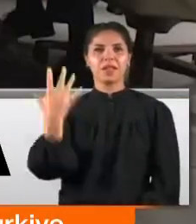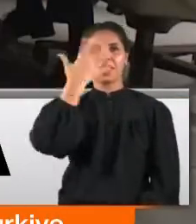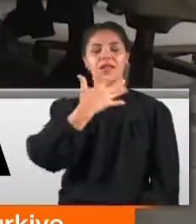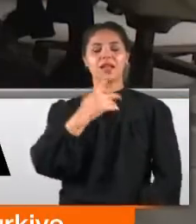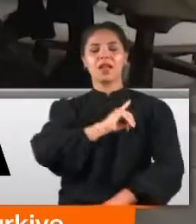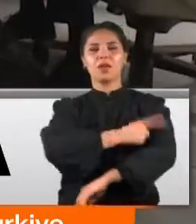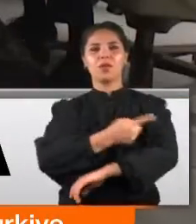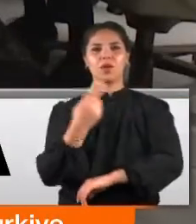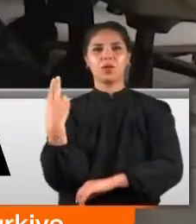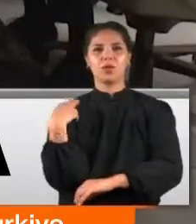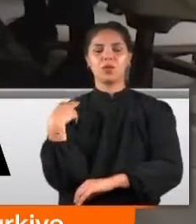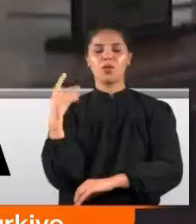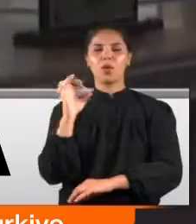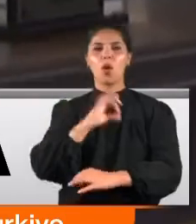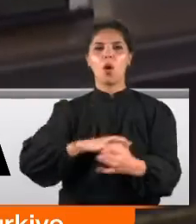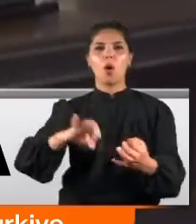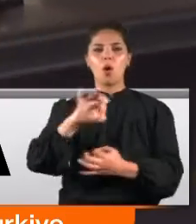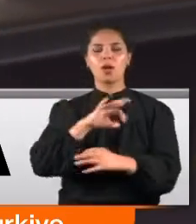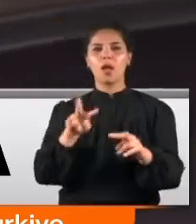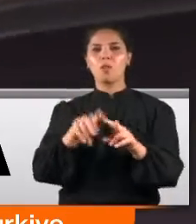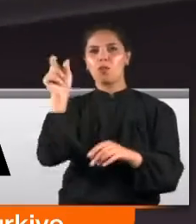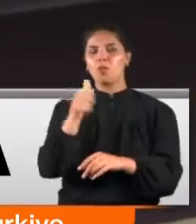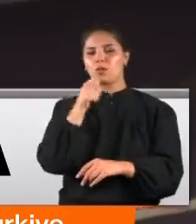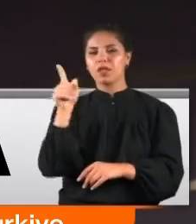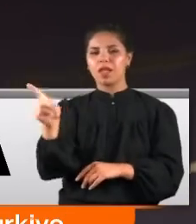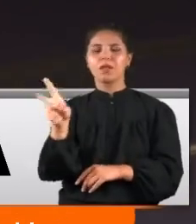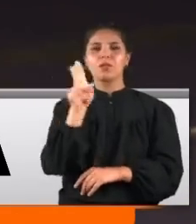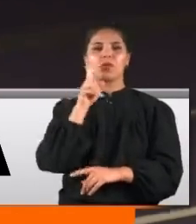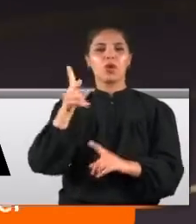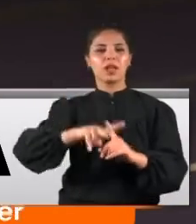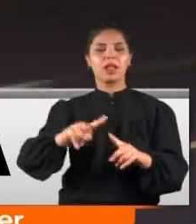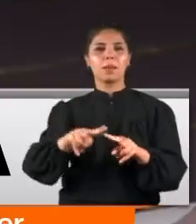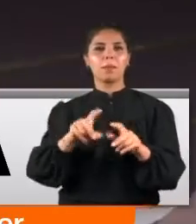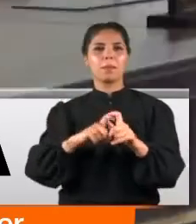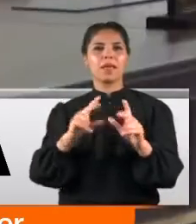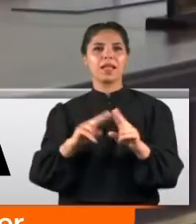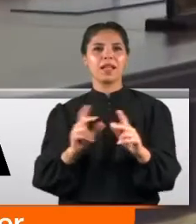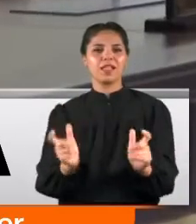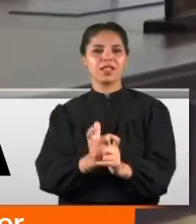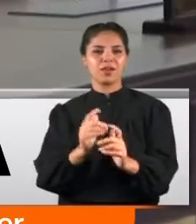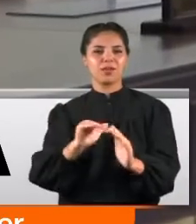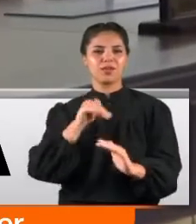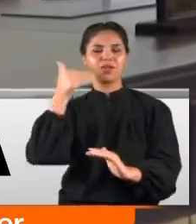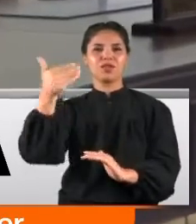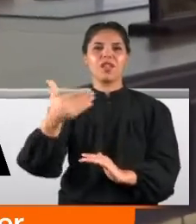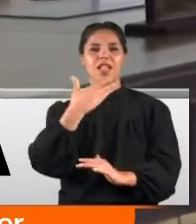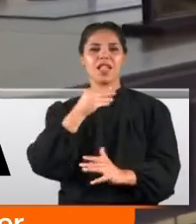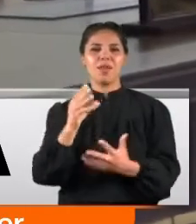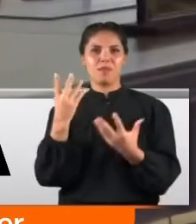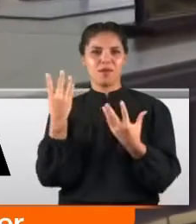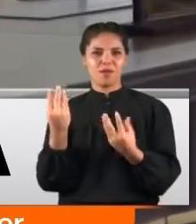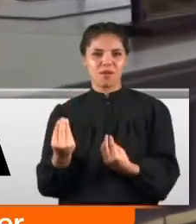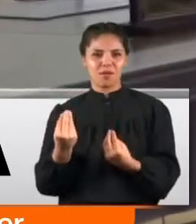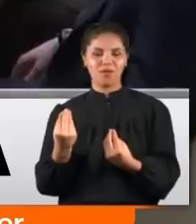Kuvvetleri Komutanı Orgeneral Musa Avsever, son kez katıldığı Milli Güvenlik Kurulu toplantısı sonrası emekliye